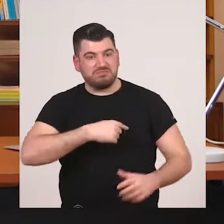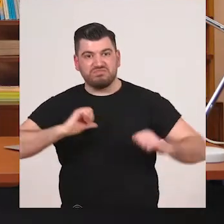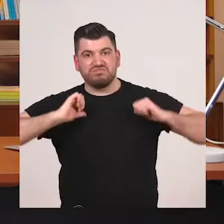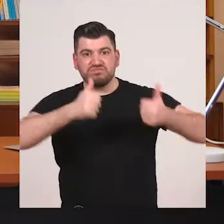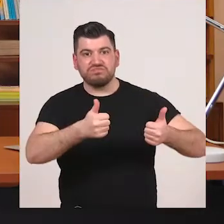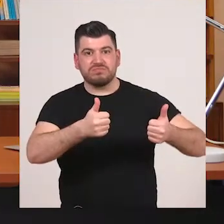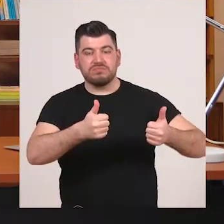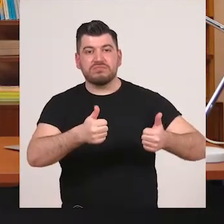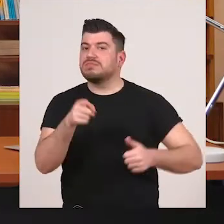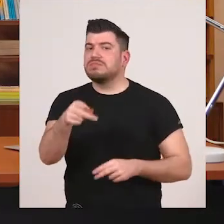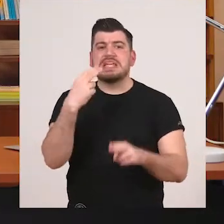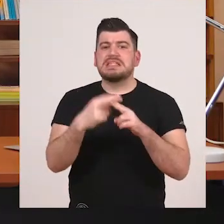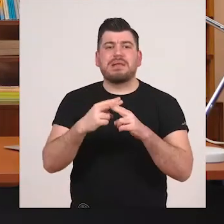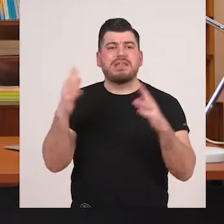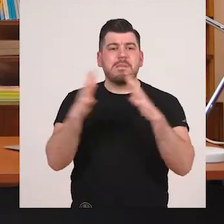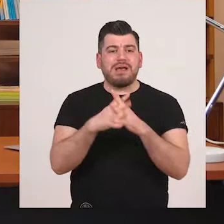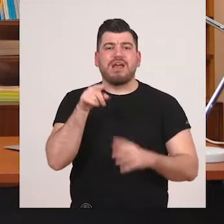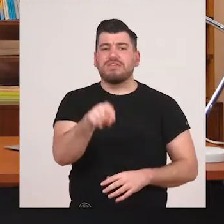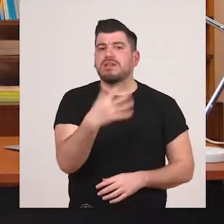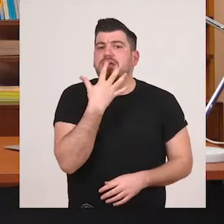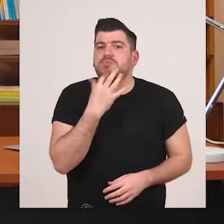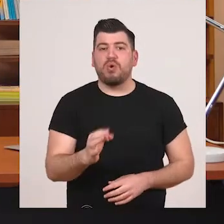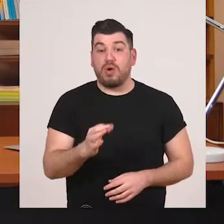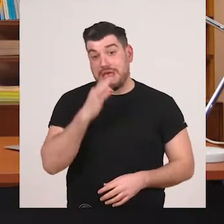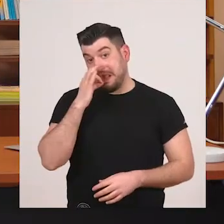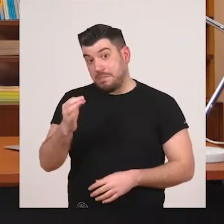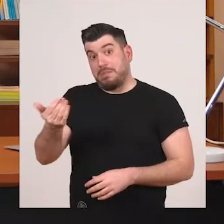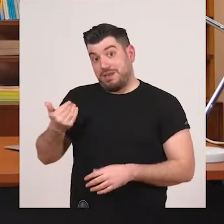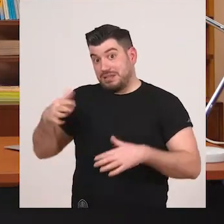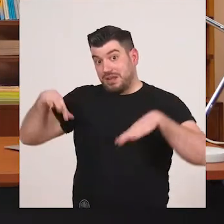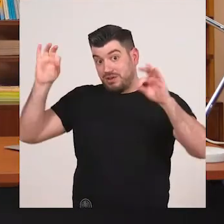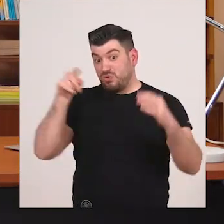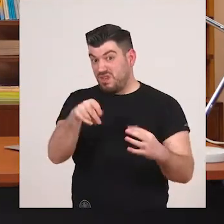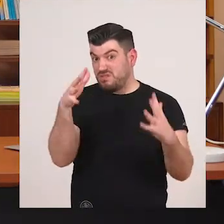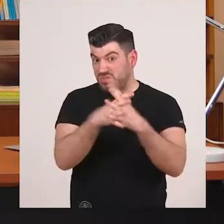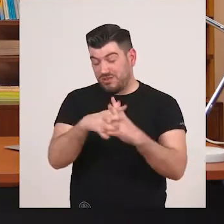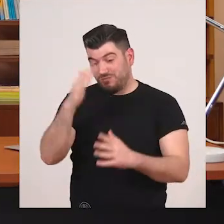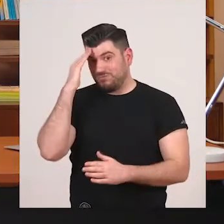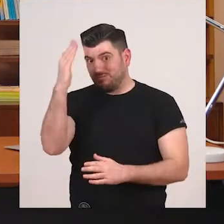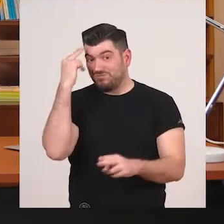μάχης? Γιατί όπως είπαμε και στην αρχή, είναι μία από τις πιο σημαντικές στρατιωτικές νίκες όλων των εποχών.